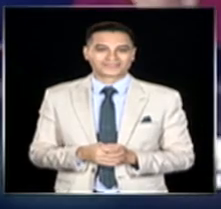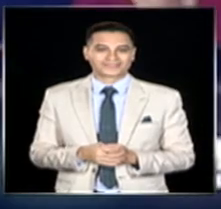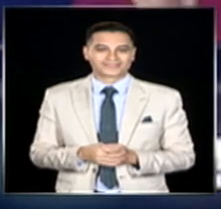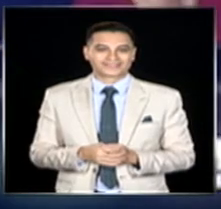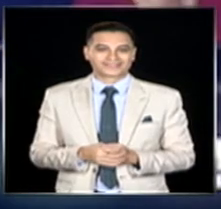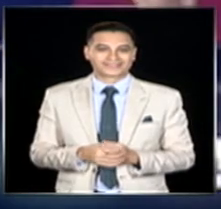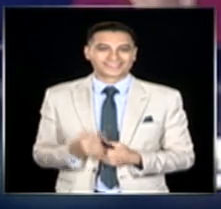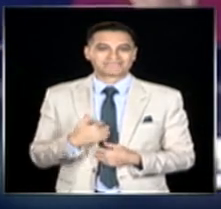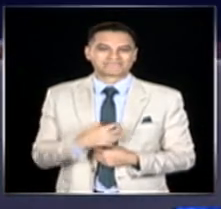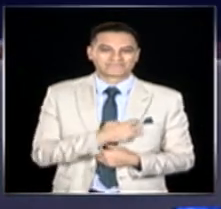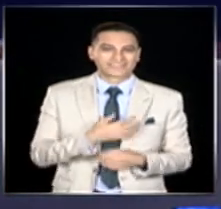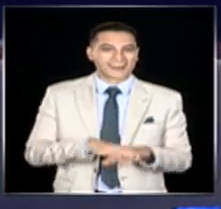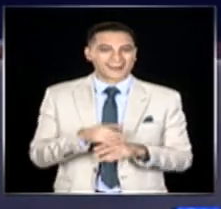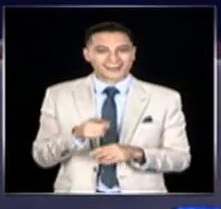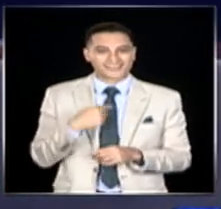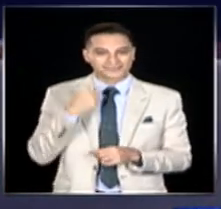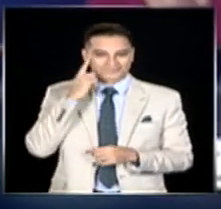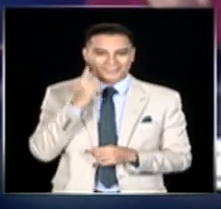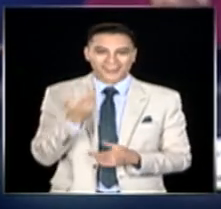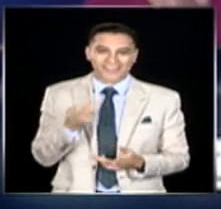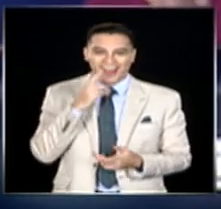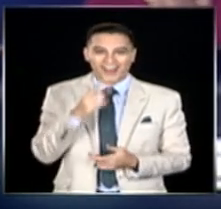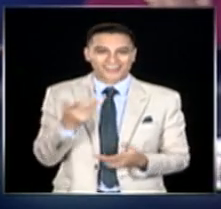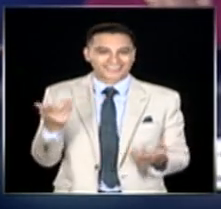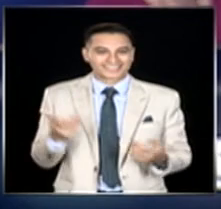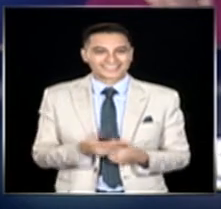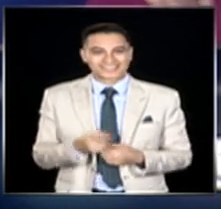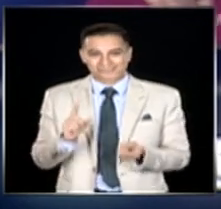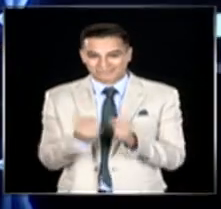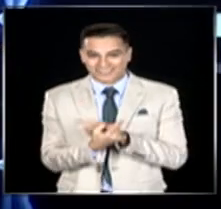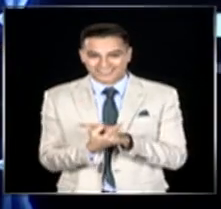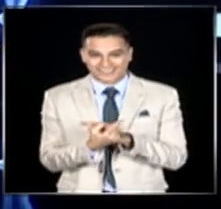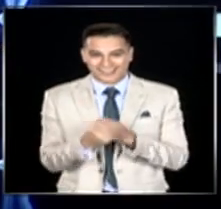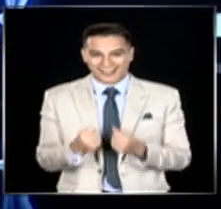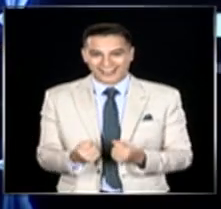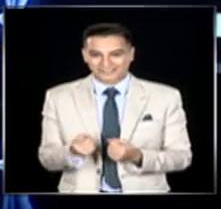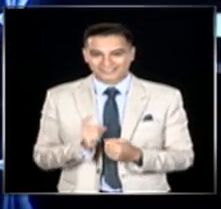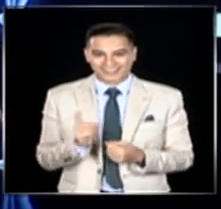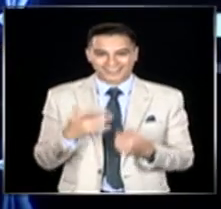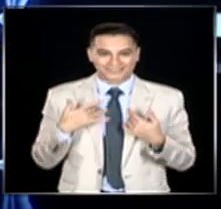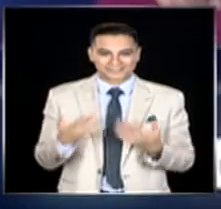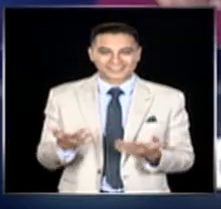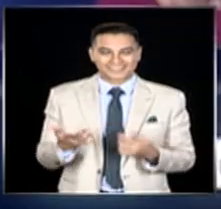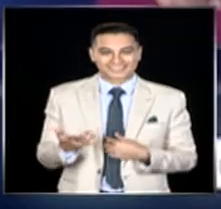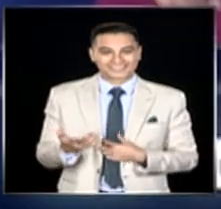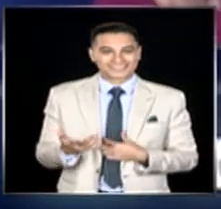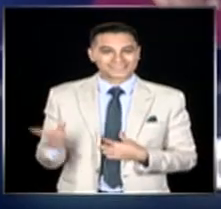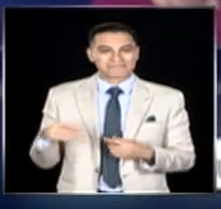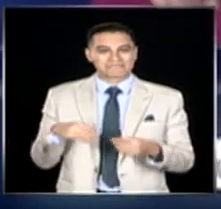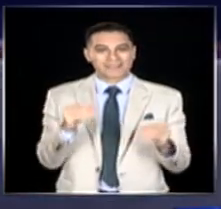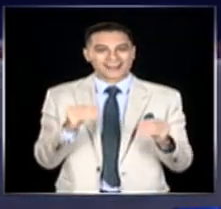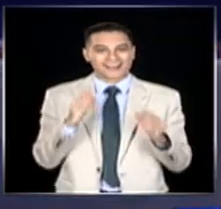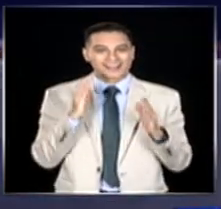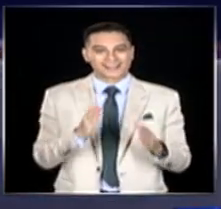صعبتي عليا مش عارف ليه. انت هرجع فعلا؟ حد منكم يجي مكانها؟ لا لا، وبعوكي قال لك